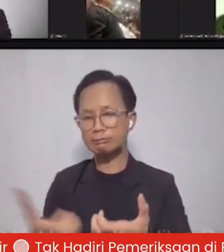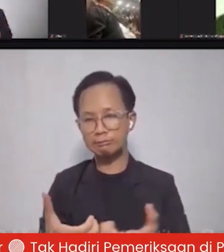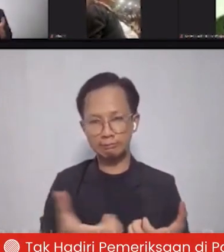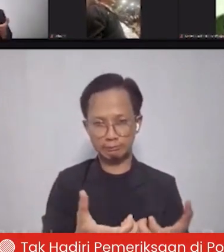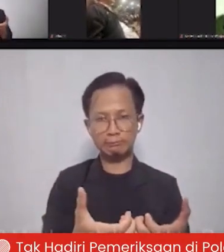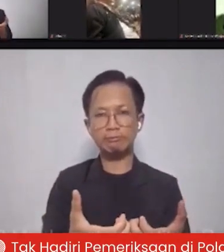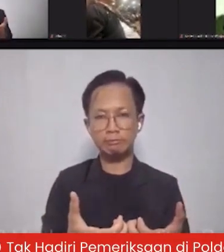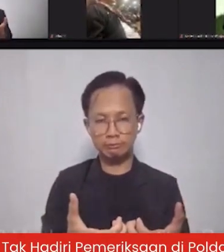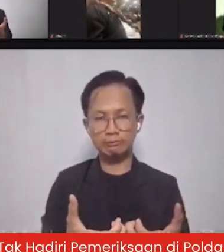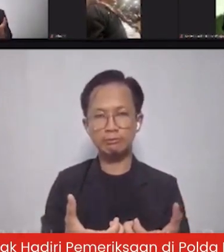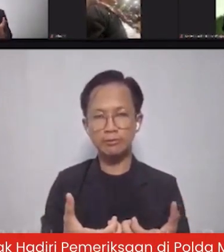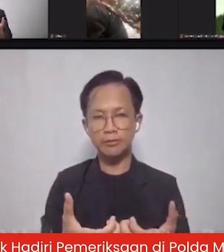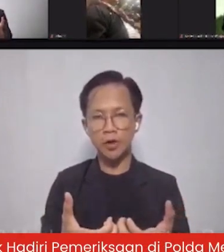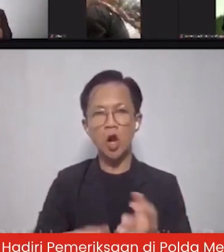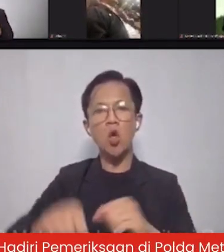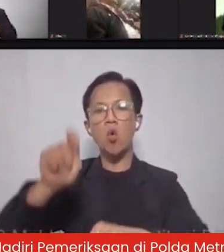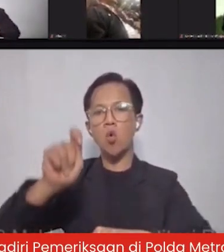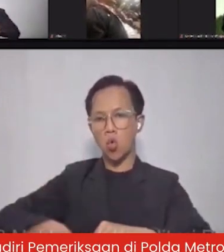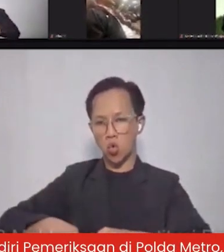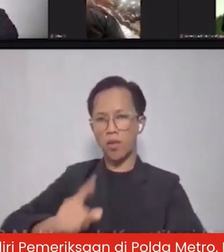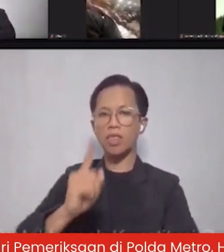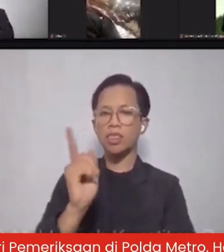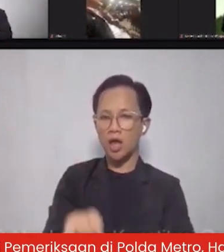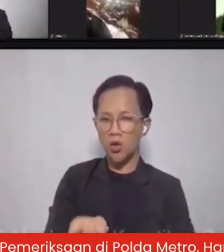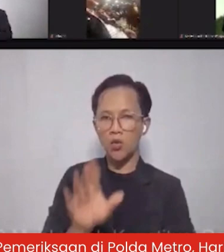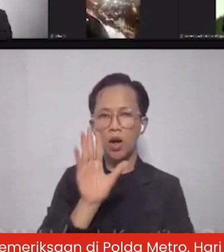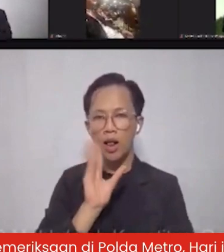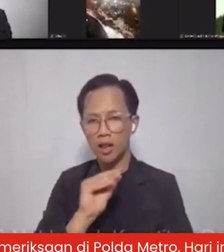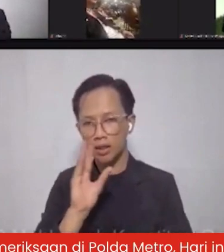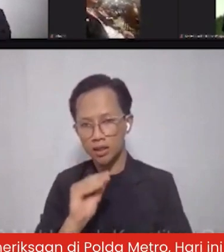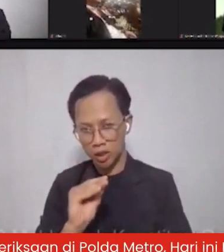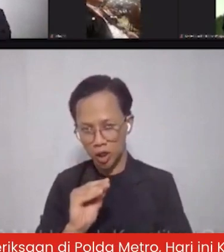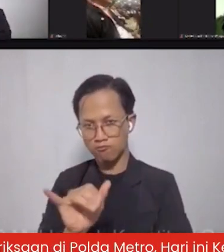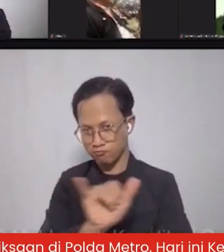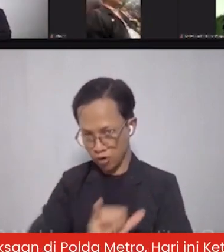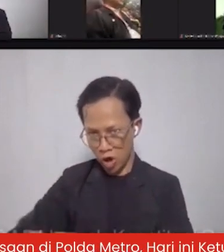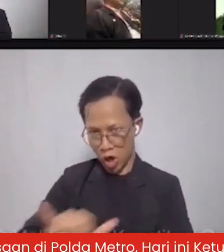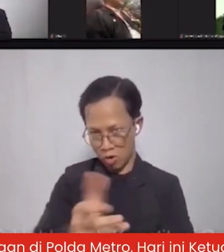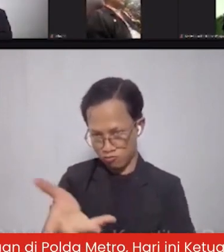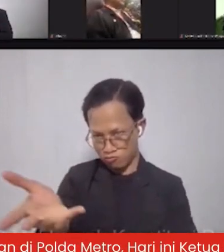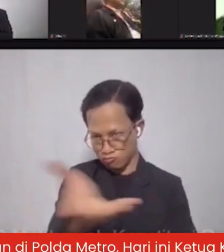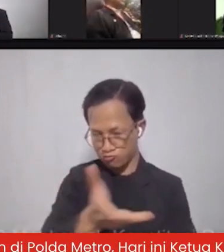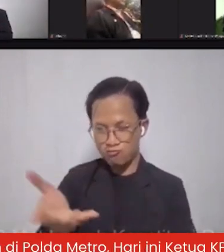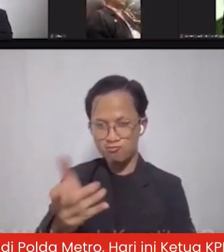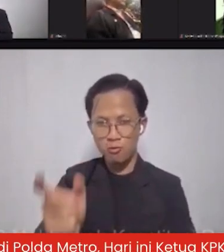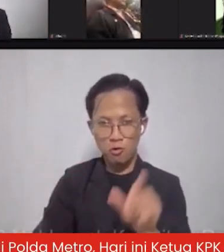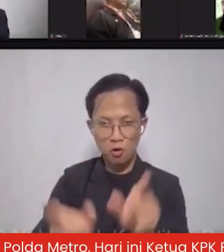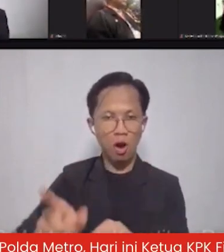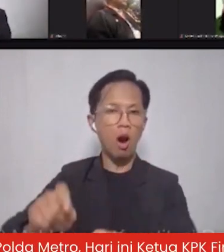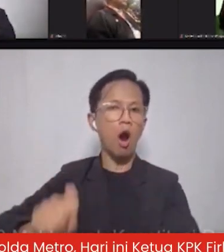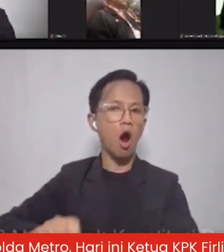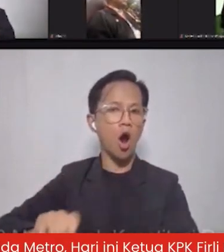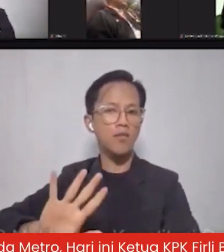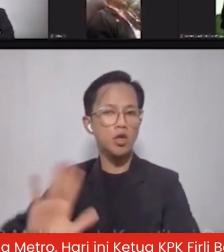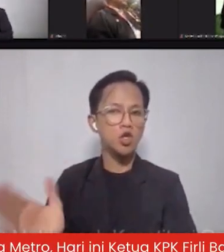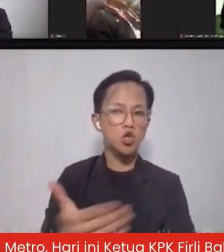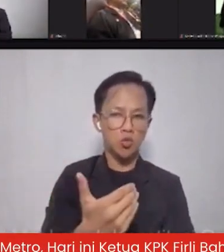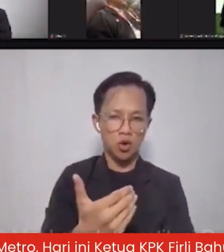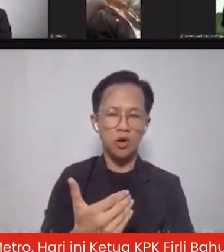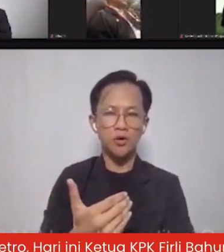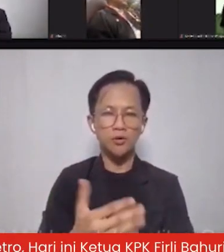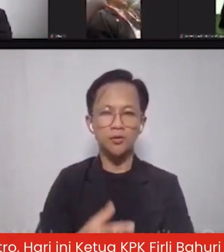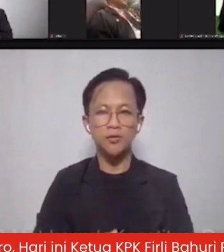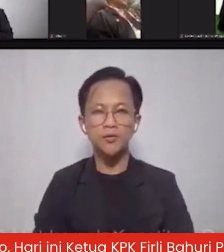menjatuhkan sanksi teguran lisan secara kolektif terhadap Hakim terlapor dan hakim konstitusi